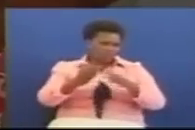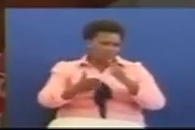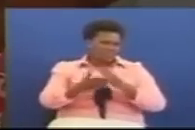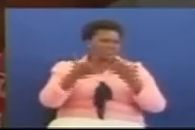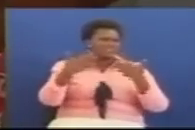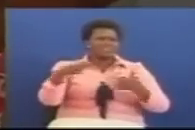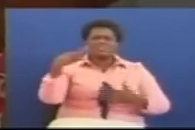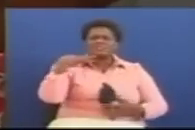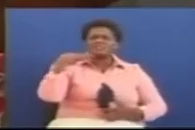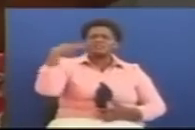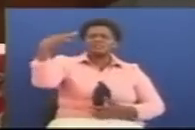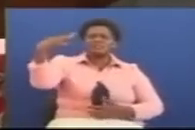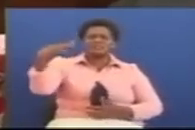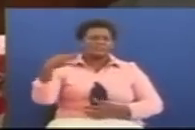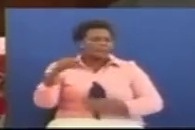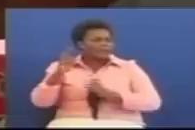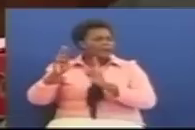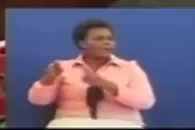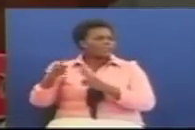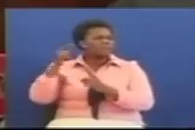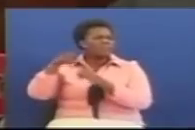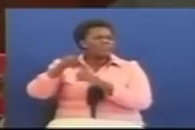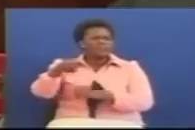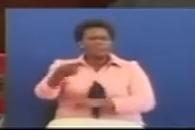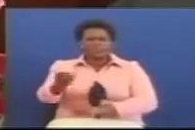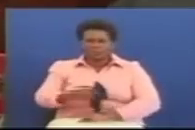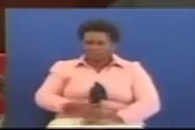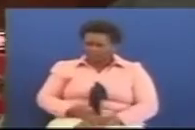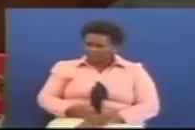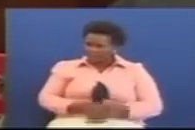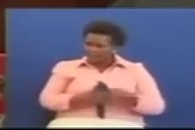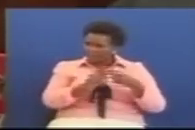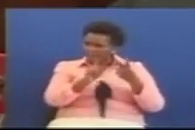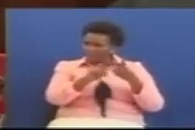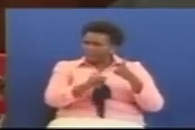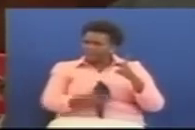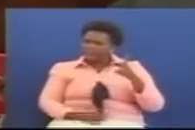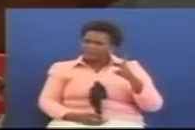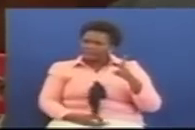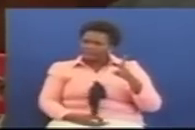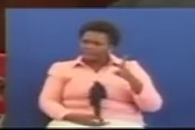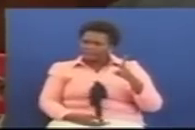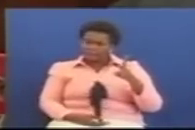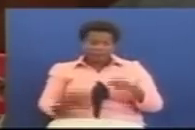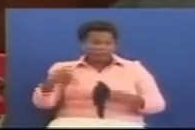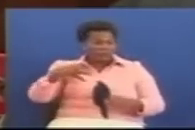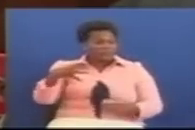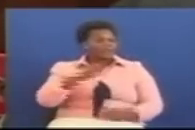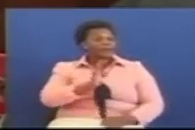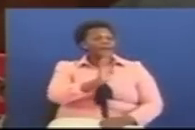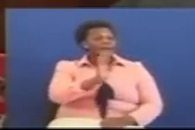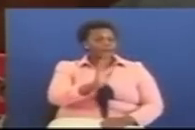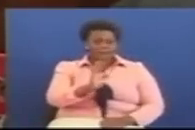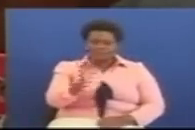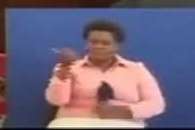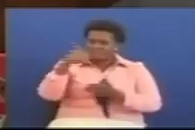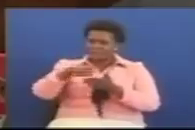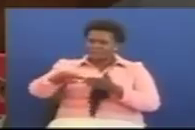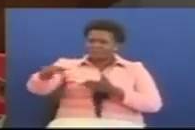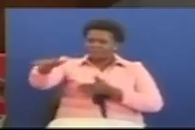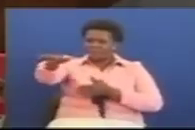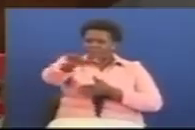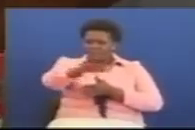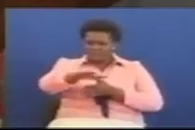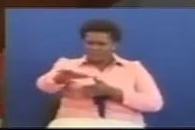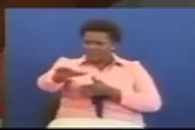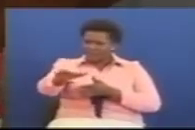Pili, Mheshimiwa Waziri, kwa taarifa yako tu ni kwamba wizara yako tayari imeshanunua kiwanja Chemba na wamekuja